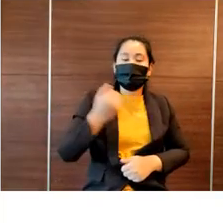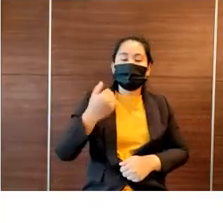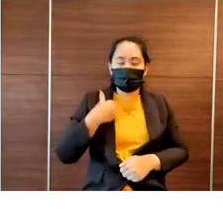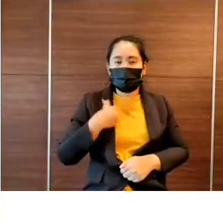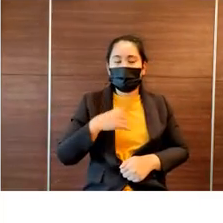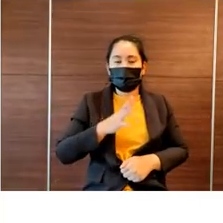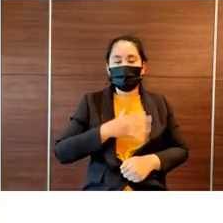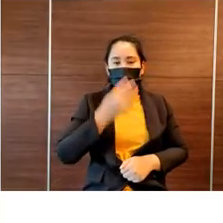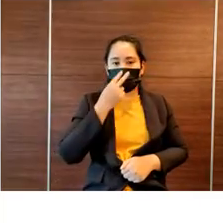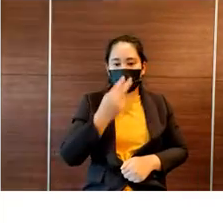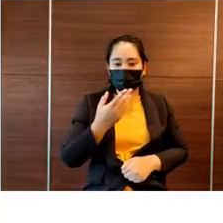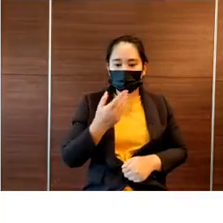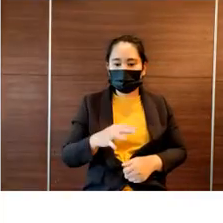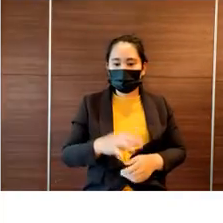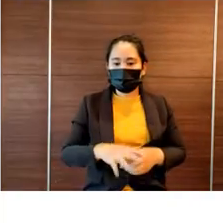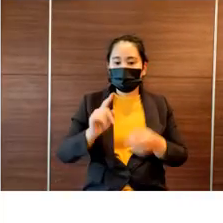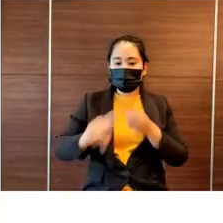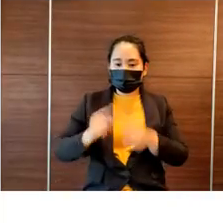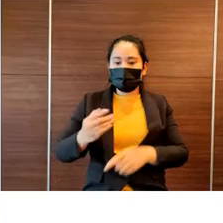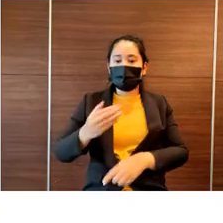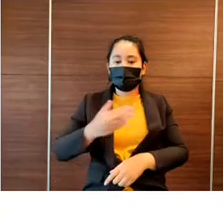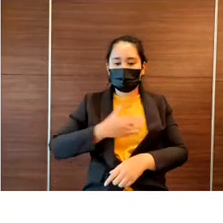ได้รู้ถึงความทุกข์ของเพื่อนเราอ่ะ